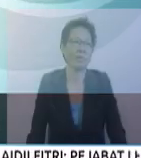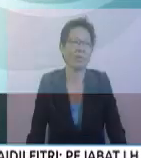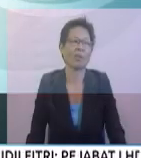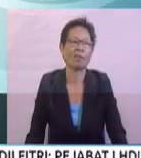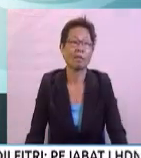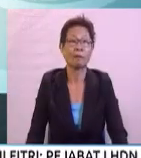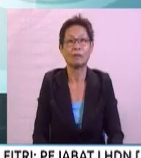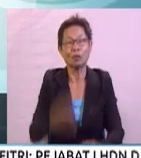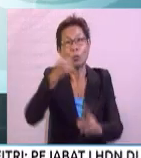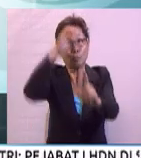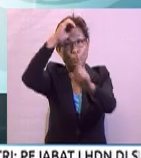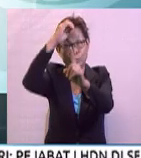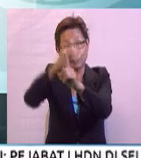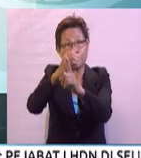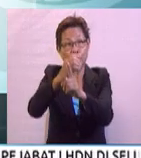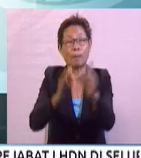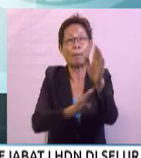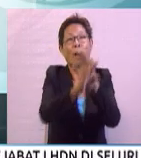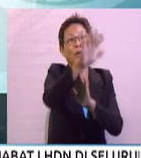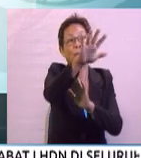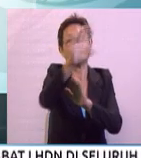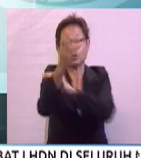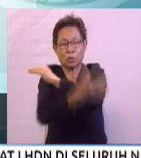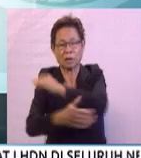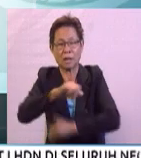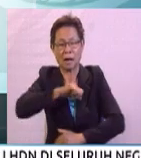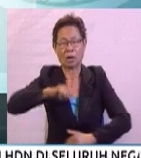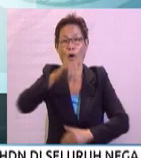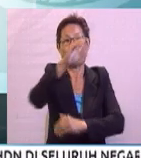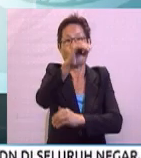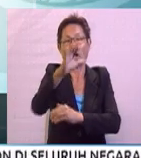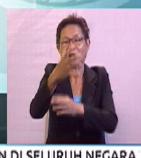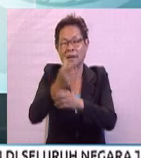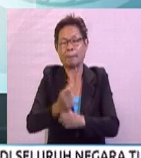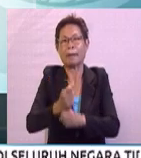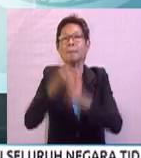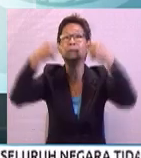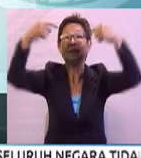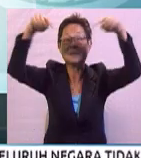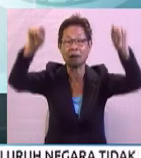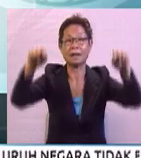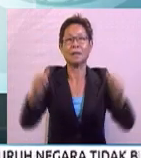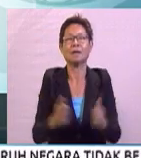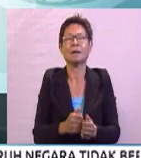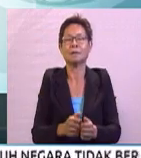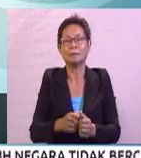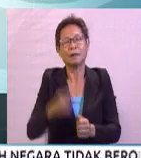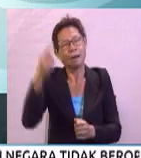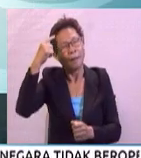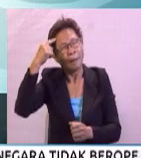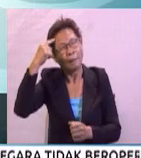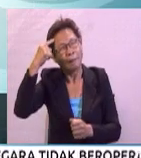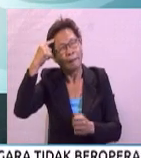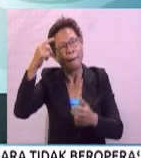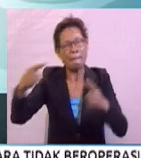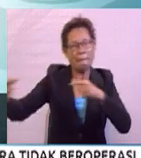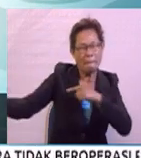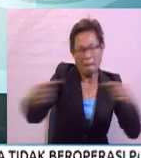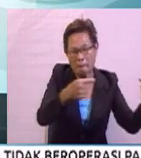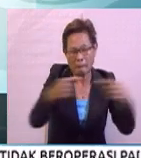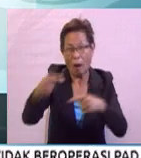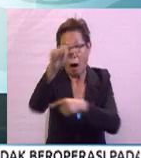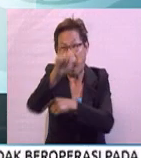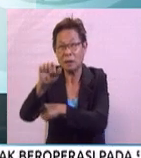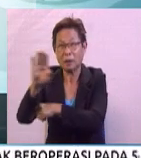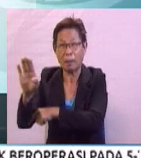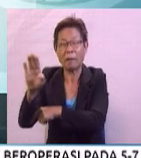memastikan matlamat pembangunan 57 buah negara anggota OIC dapat direalisasi. Dengan dibayangi konflik mutakhir Asia Barat yang